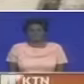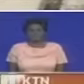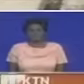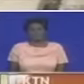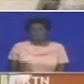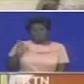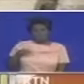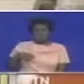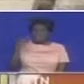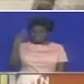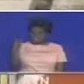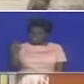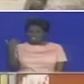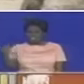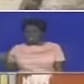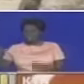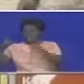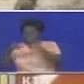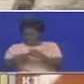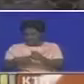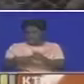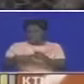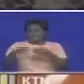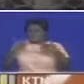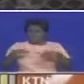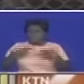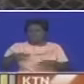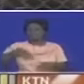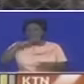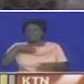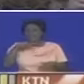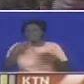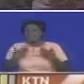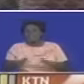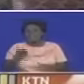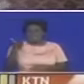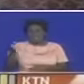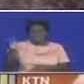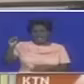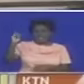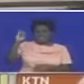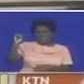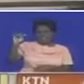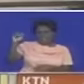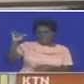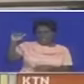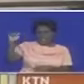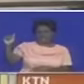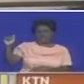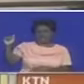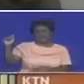Wanawake watatu na watoto sita ndio idadi ya wanaosemekana kupoteza maisha yao katika hospitali hii ya rufaa ya